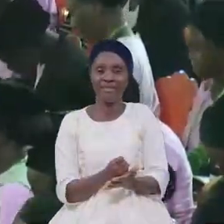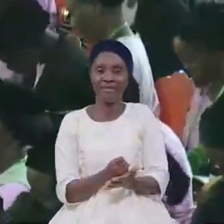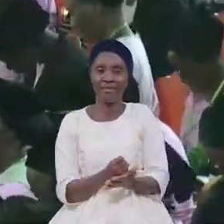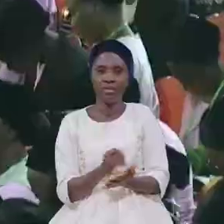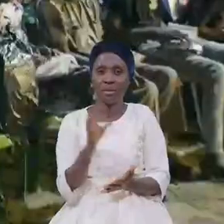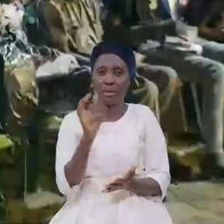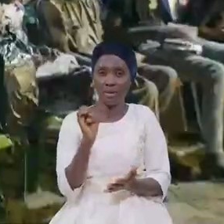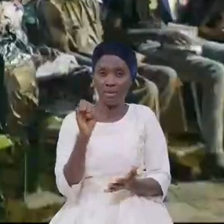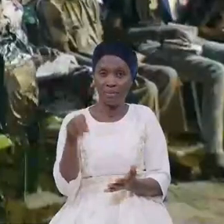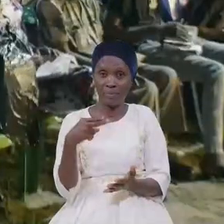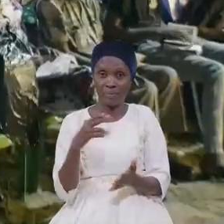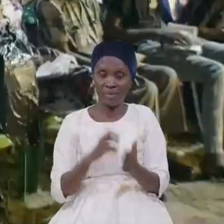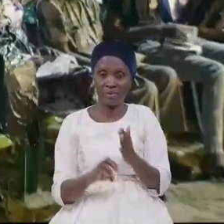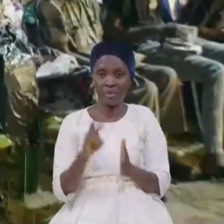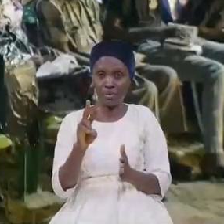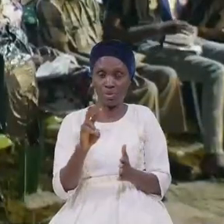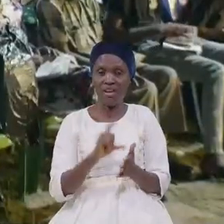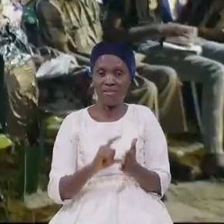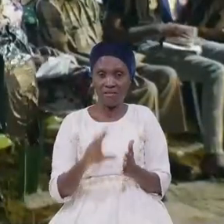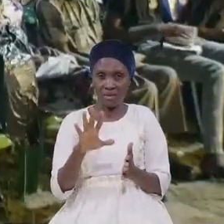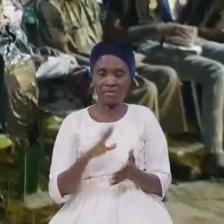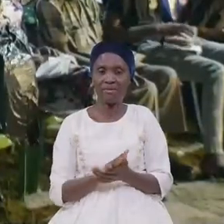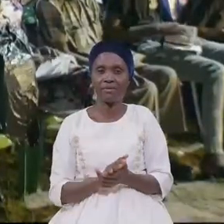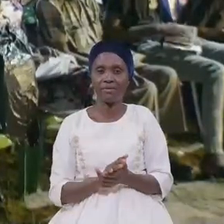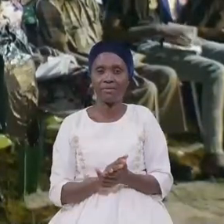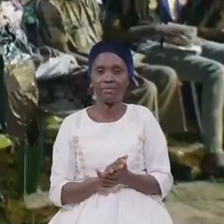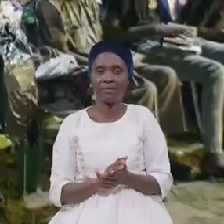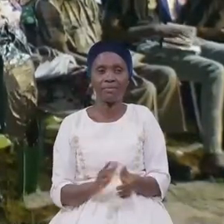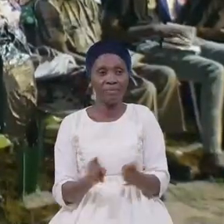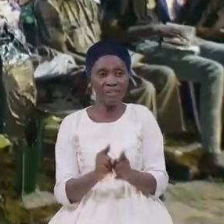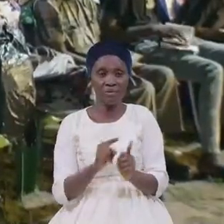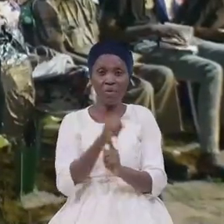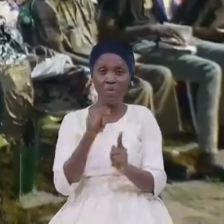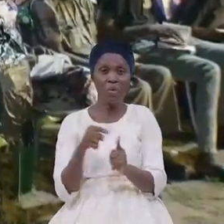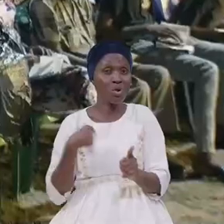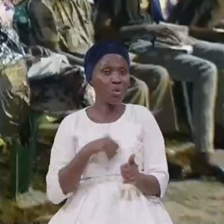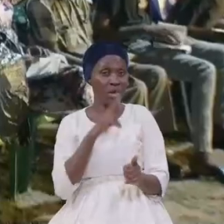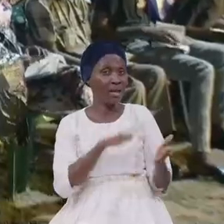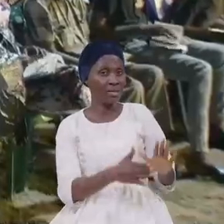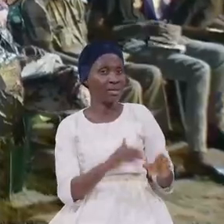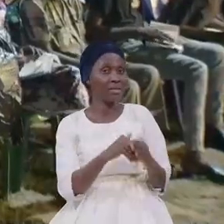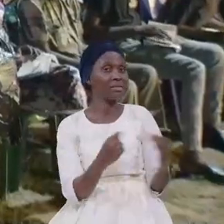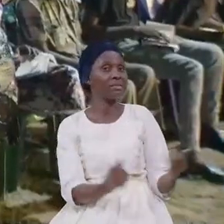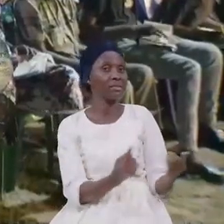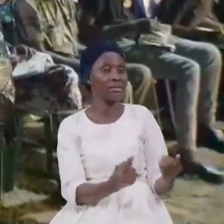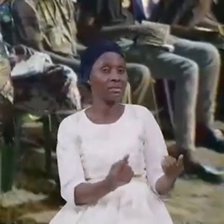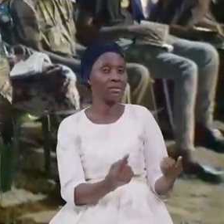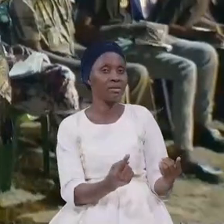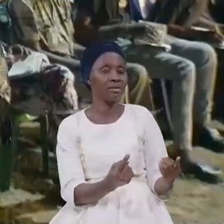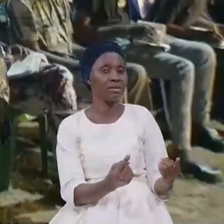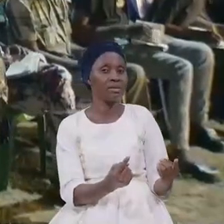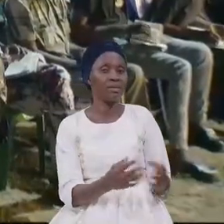Éphésiens 2, verset 5. Nous qui étions morts par